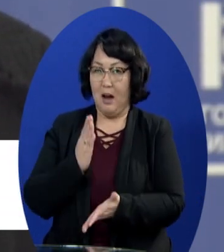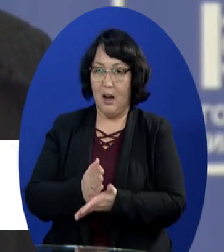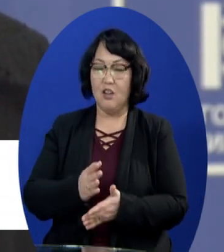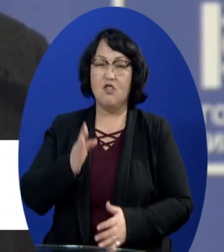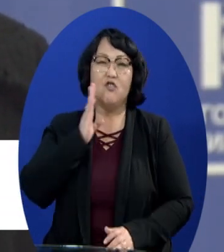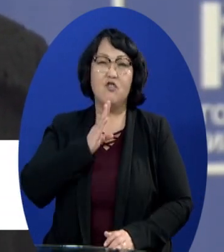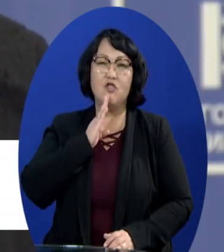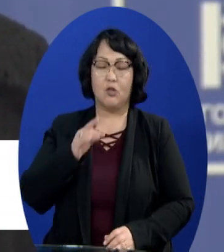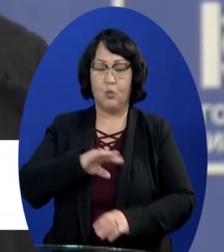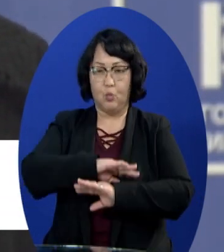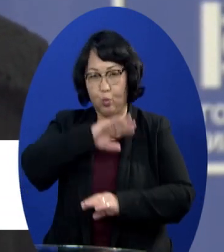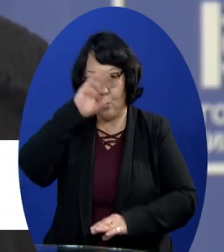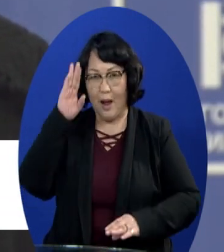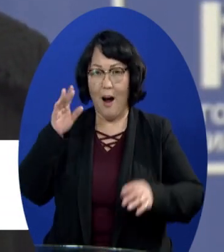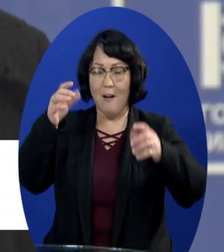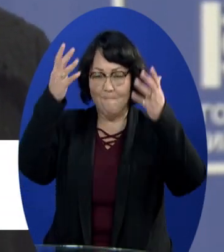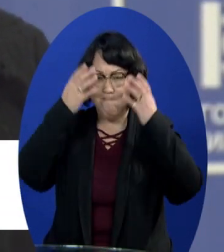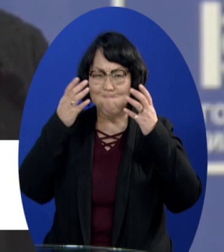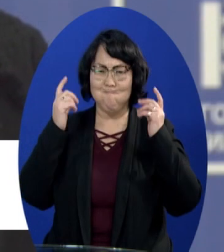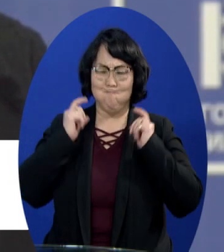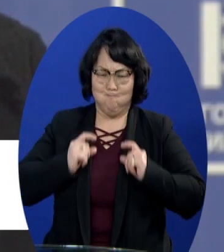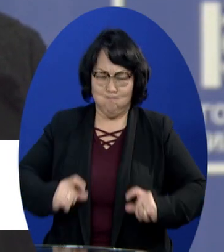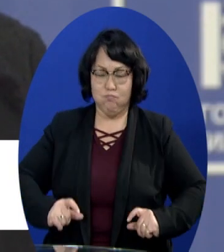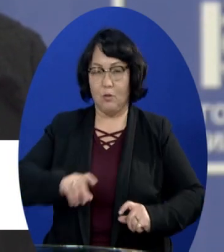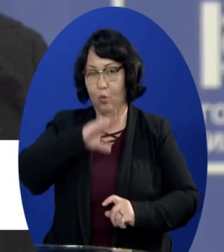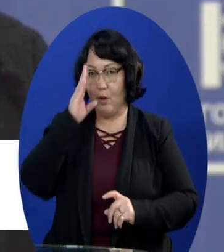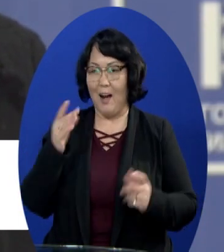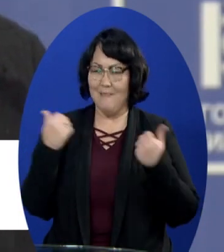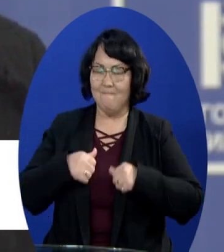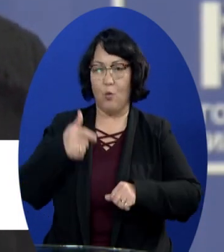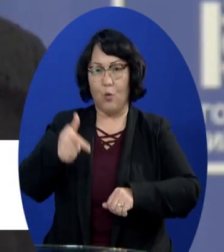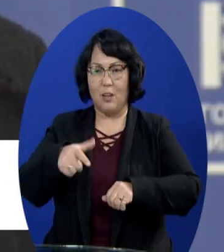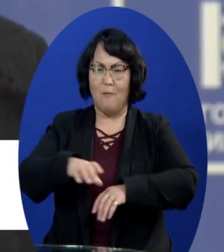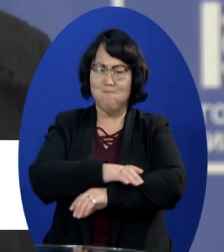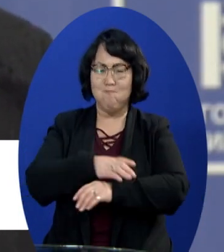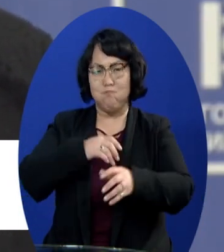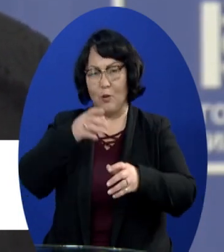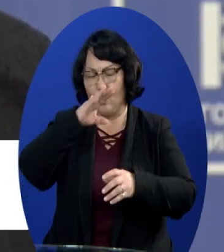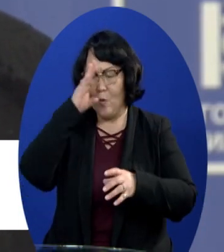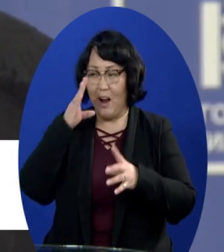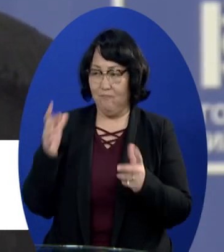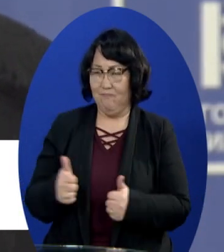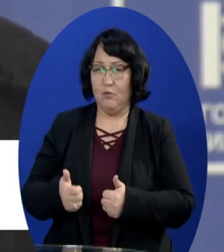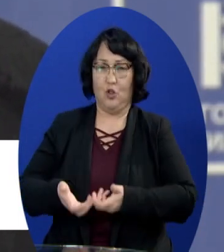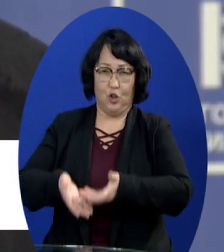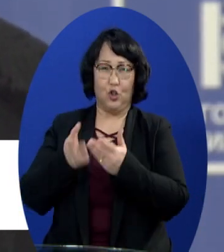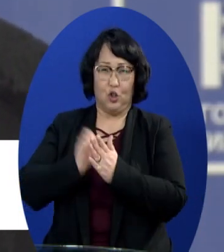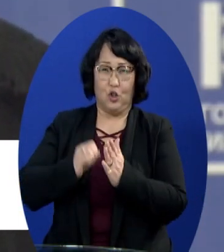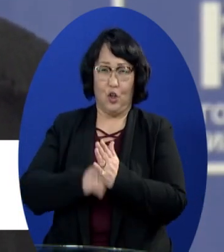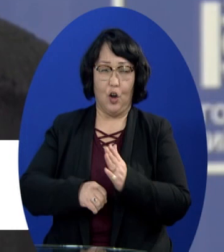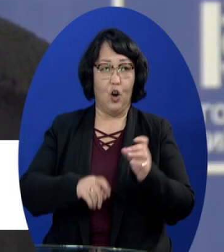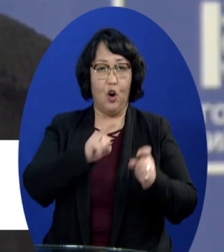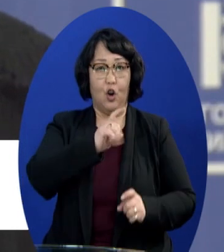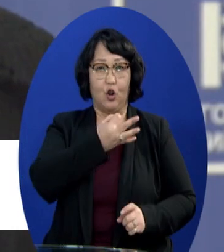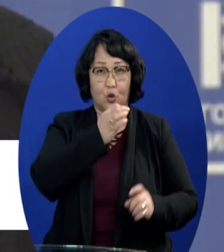ихэд дулаа хувцсыг өмсгөөд гаргах тэр шилжүүлж байгаа эмнэлэг авч байгаа эмнэлэг хоёр энэ дээр бол тун хариуцлагагүй